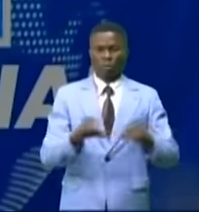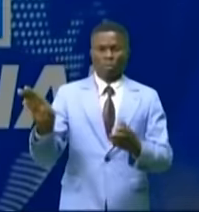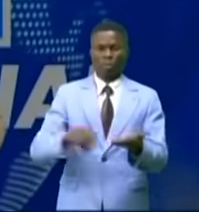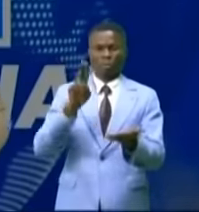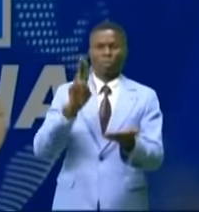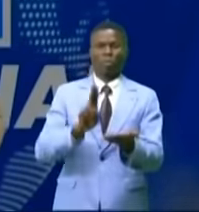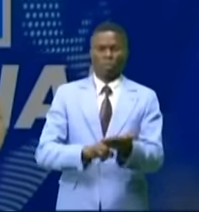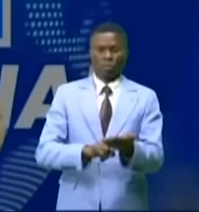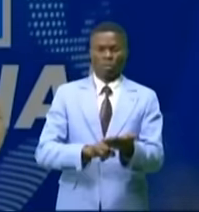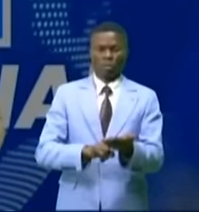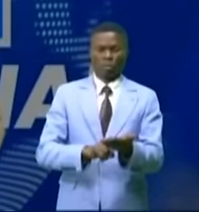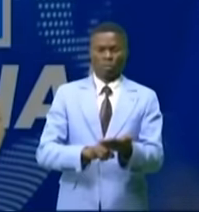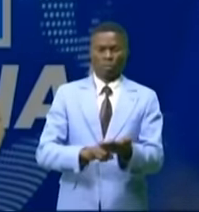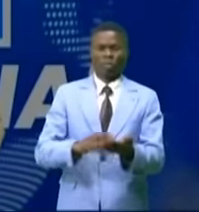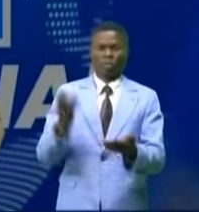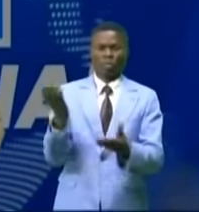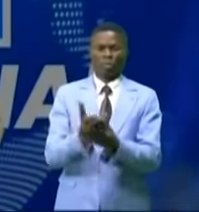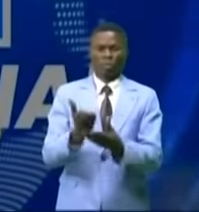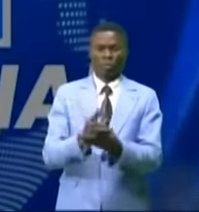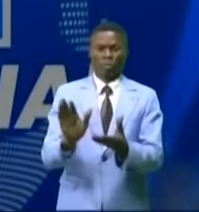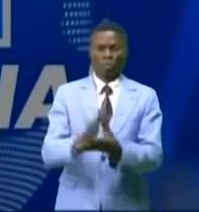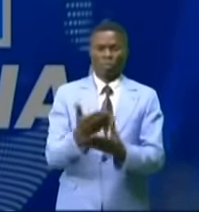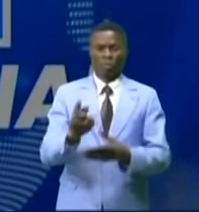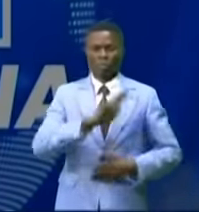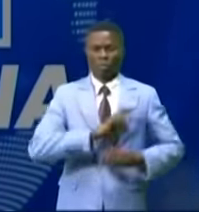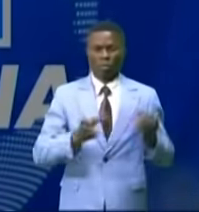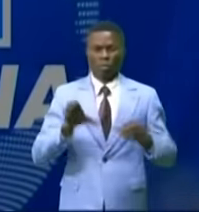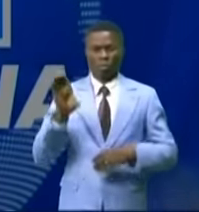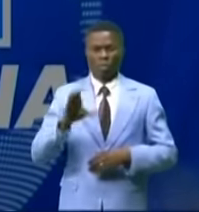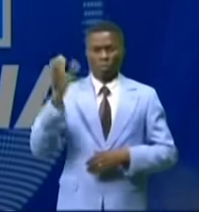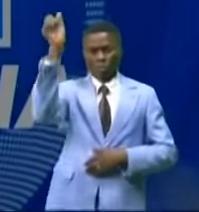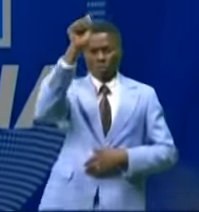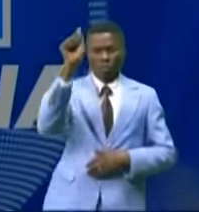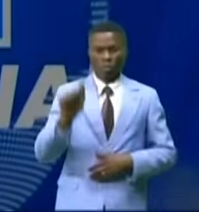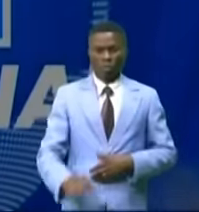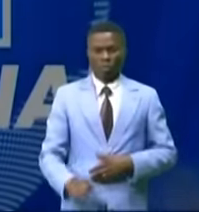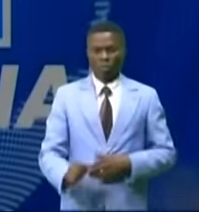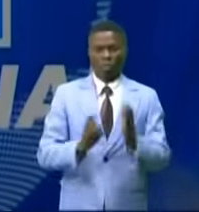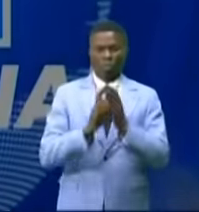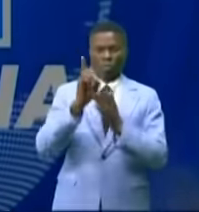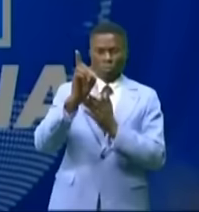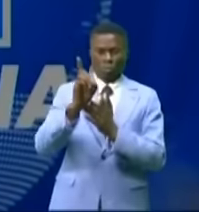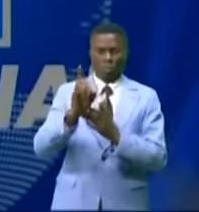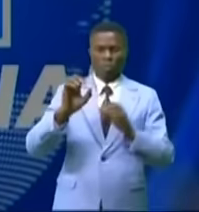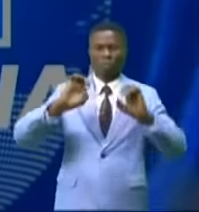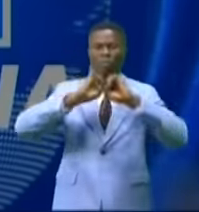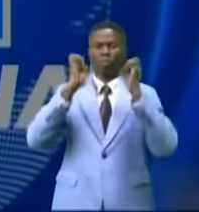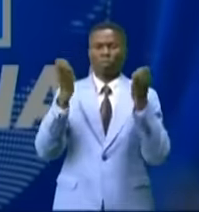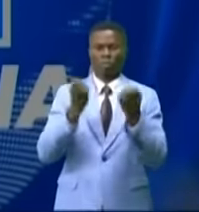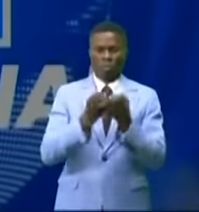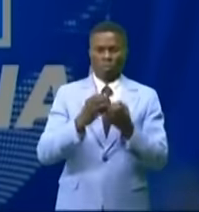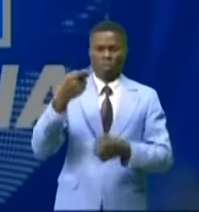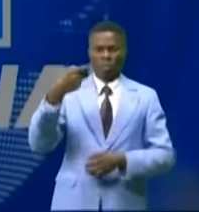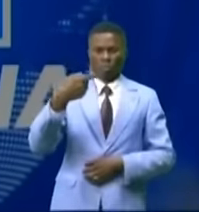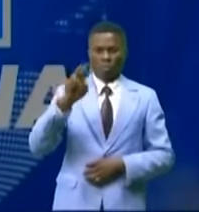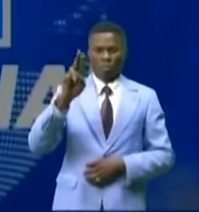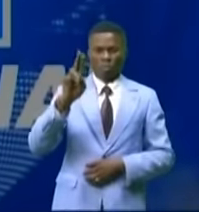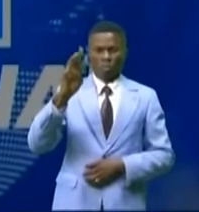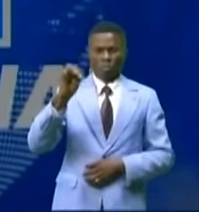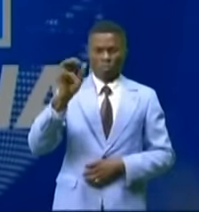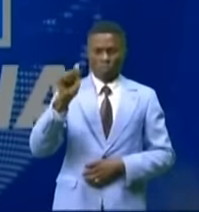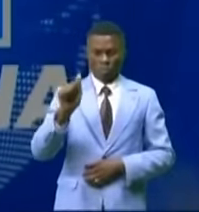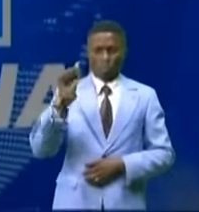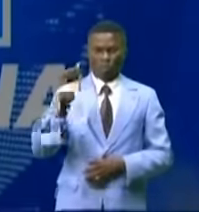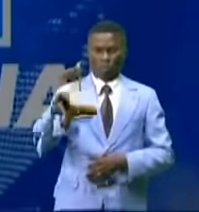signature des contrats entre la RDC, la Banque sud-africaine de développement et l'entreprise Gouma. Un reportage que